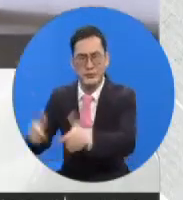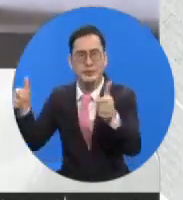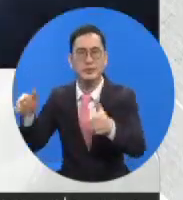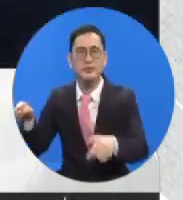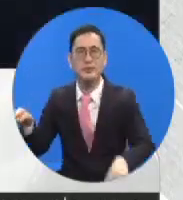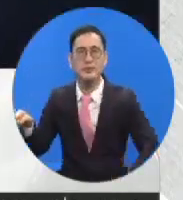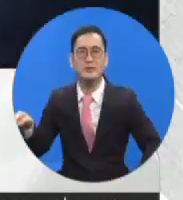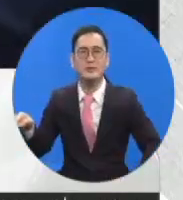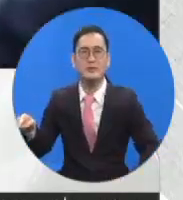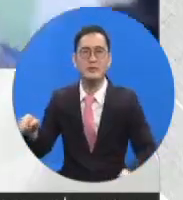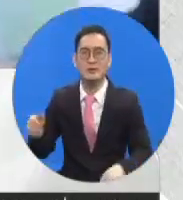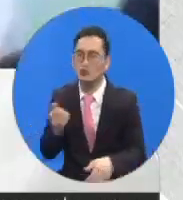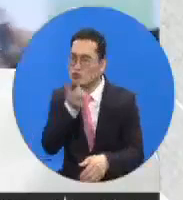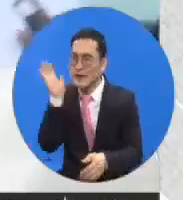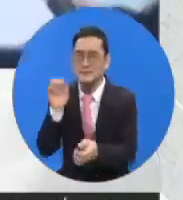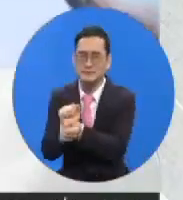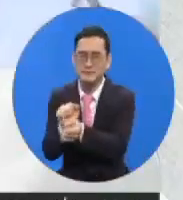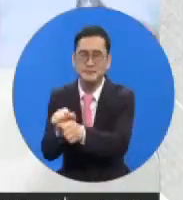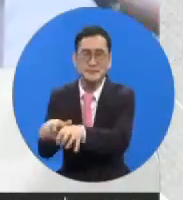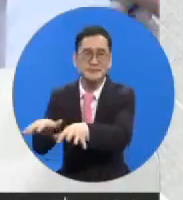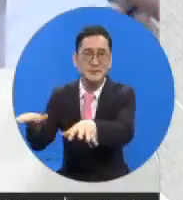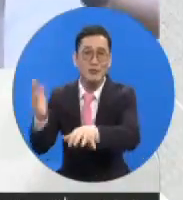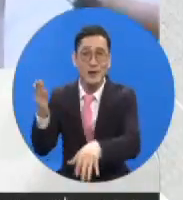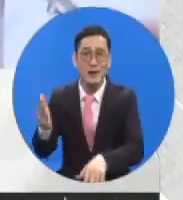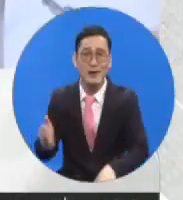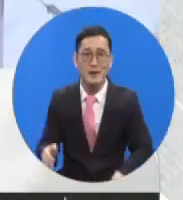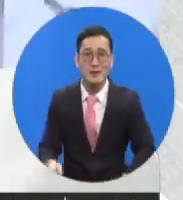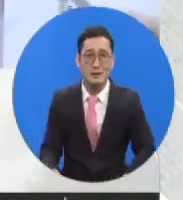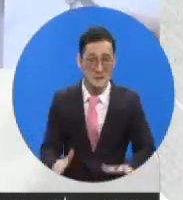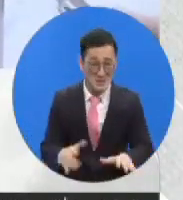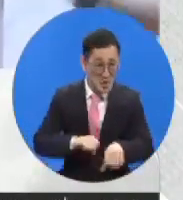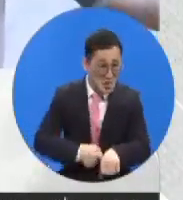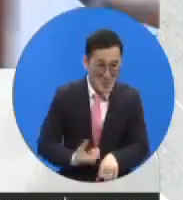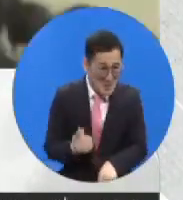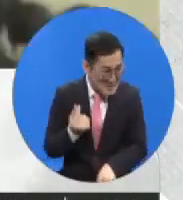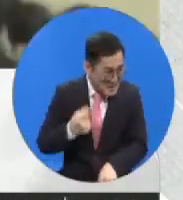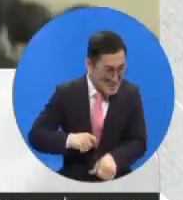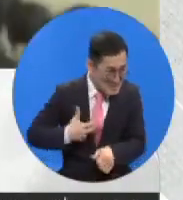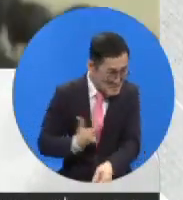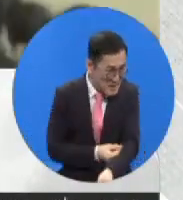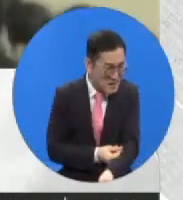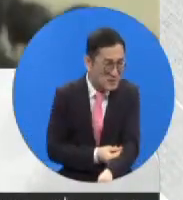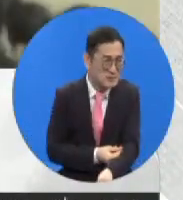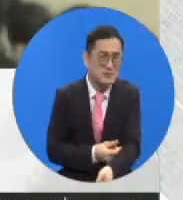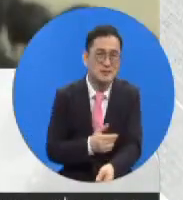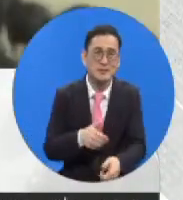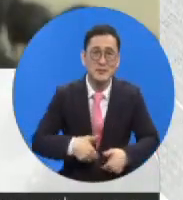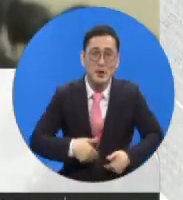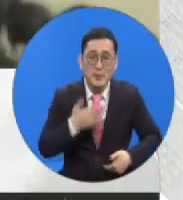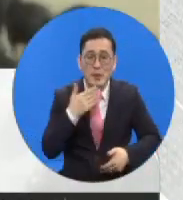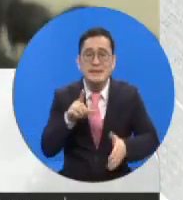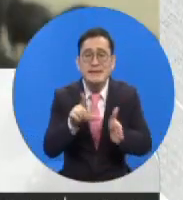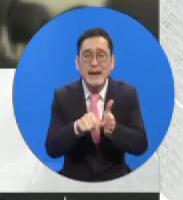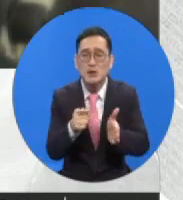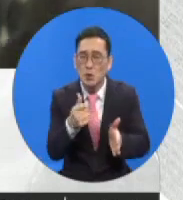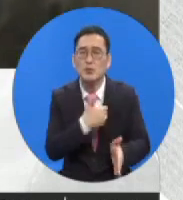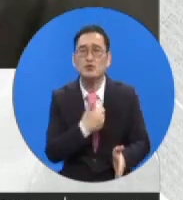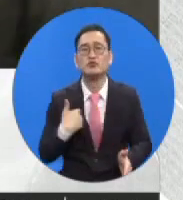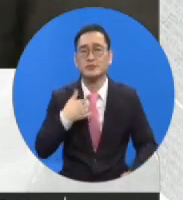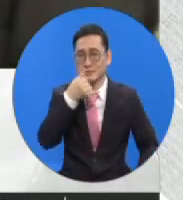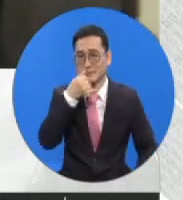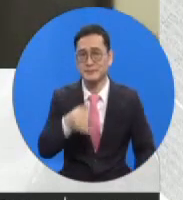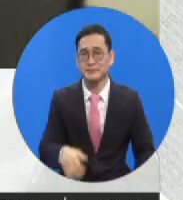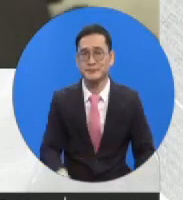일정 부분 있습니다. 그러니까 무리해서 굉장히 불안한 상황에서 접종을 맞는 것보다는 실제로는 조금 유보를 하면서